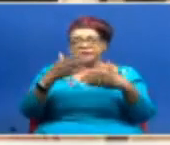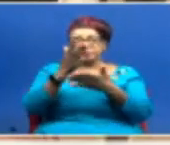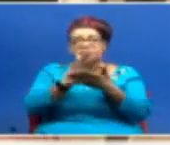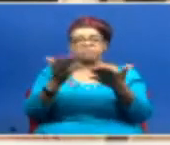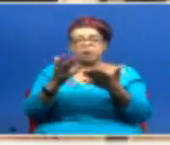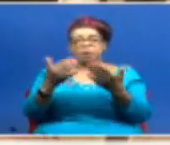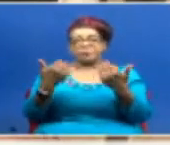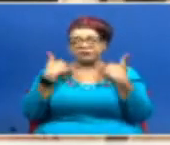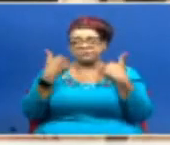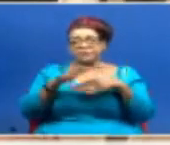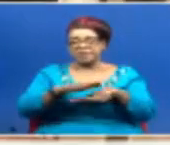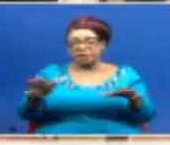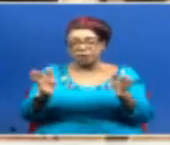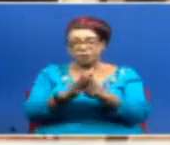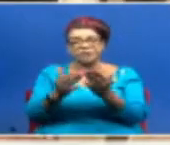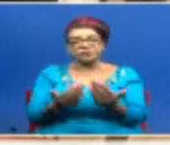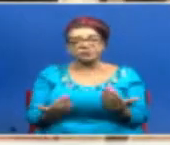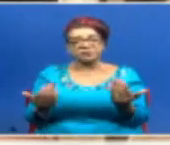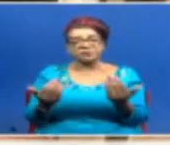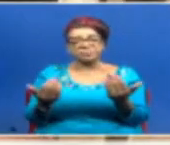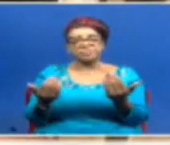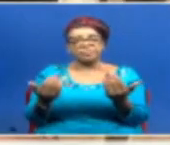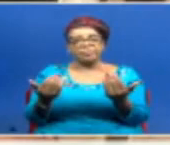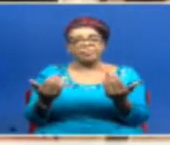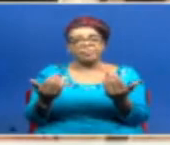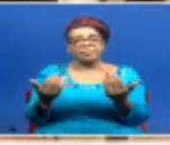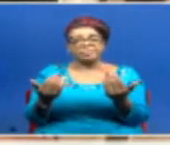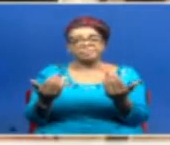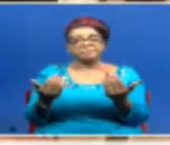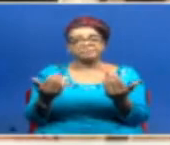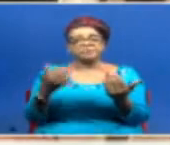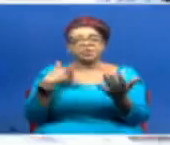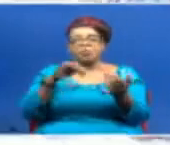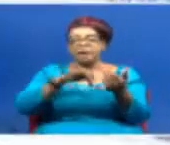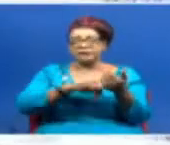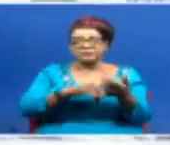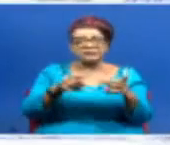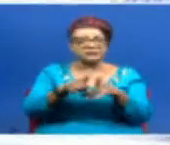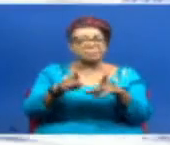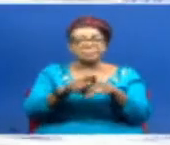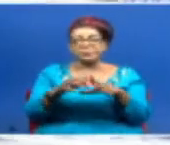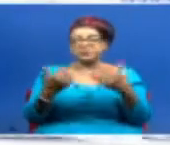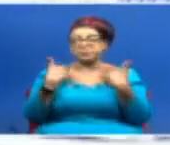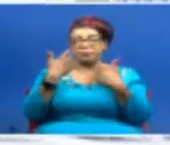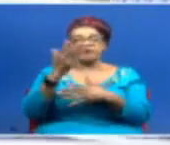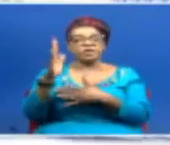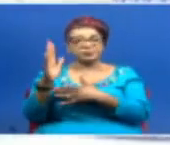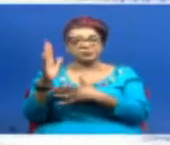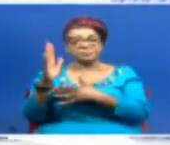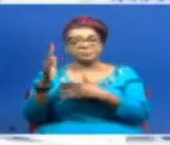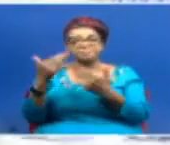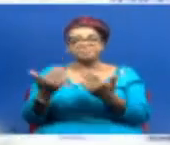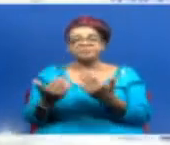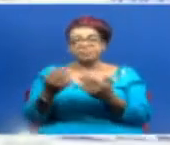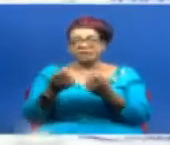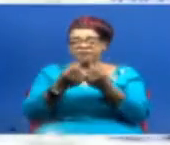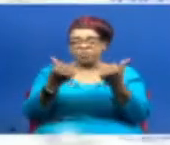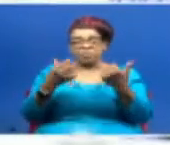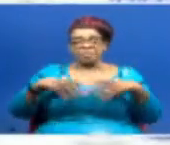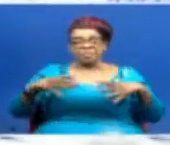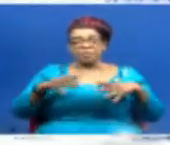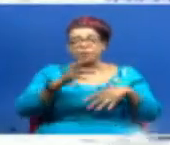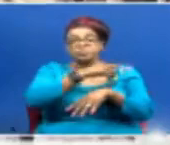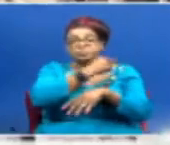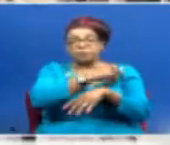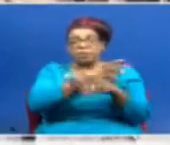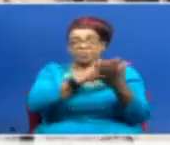chini pamoja na watoto. Na hata wanasetu wanalala kwa kichaka. Makumi ya watu tayari wamelazwa hospitalini na kuna hofu